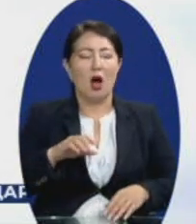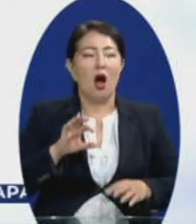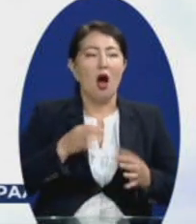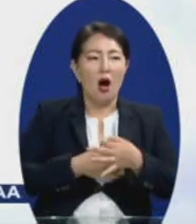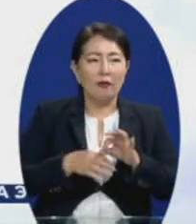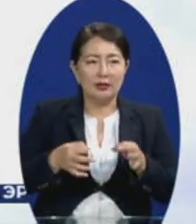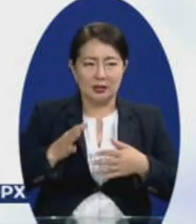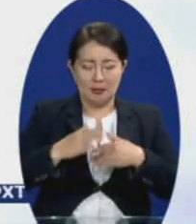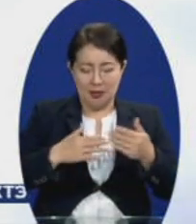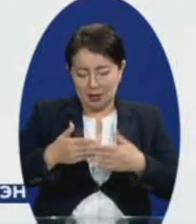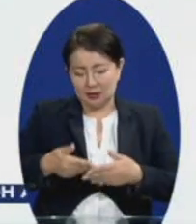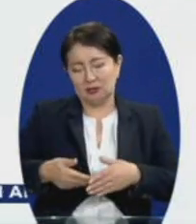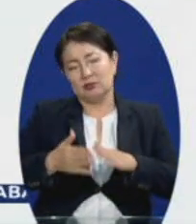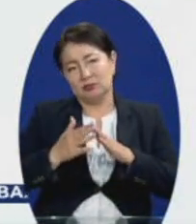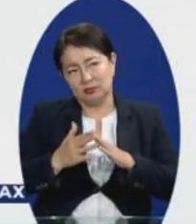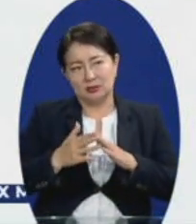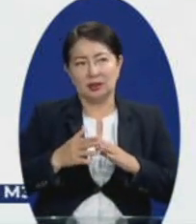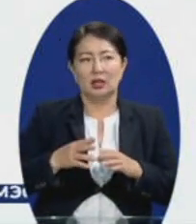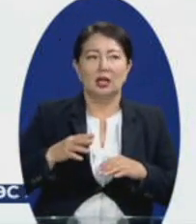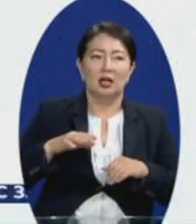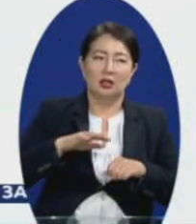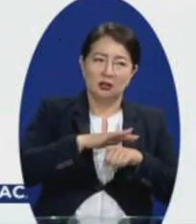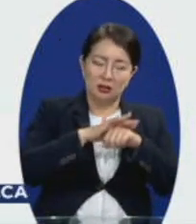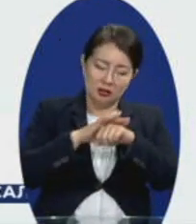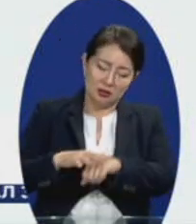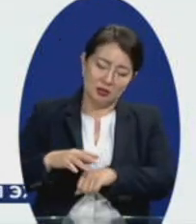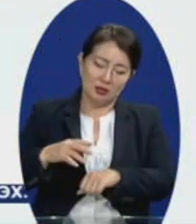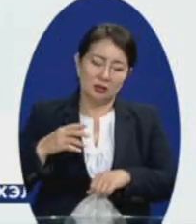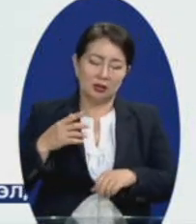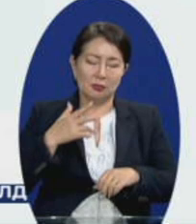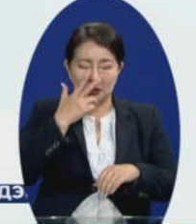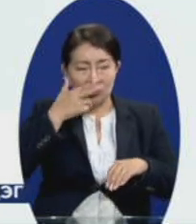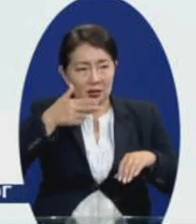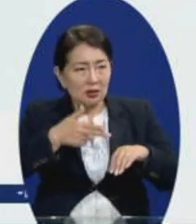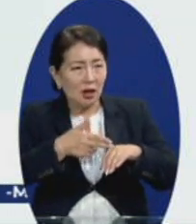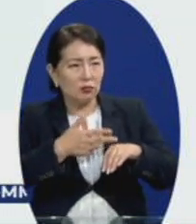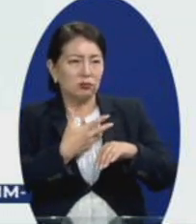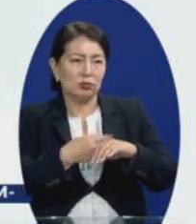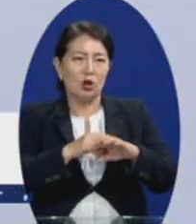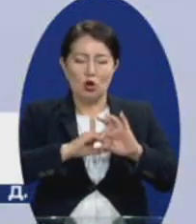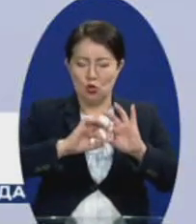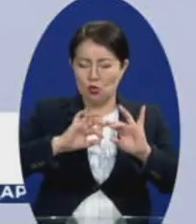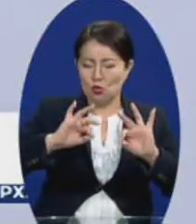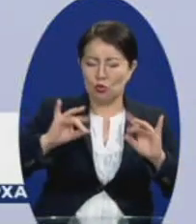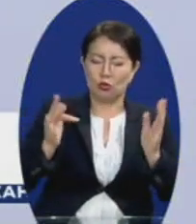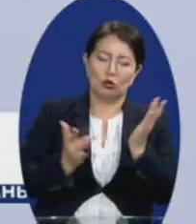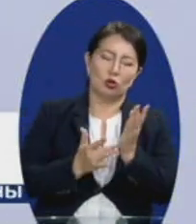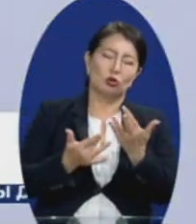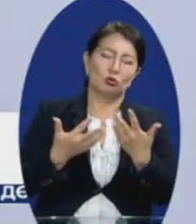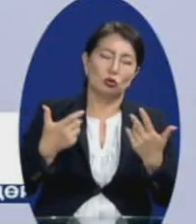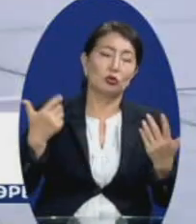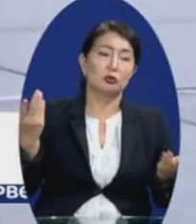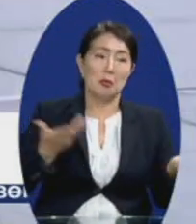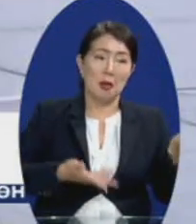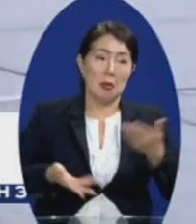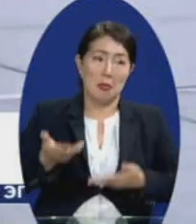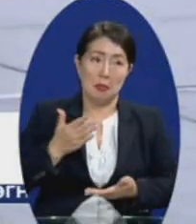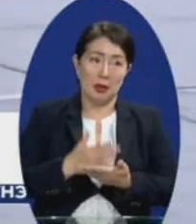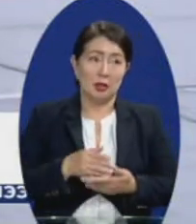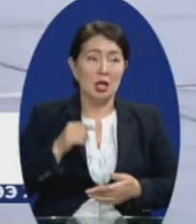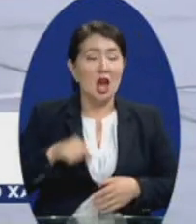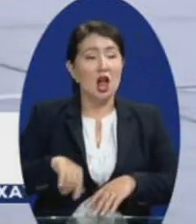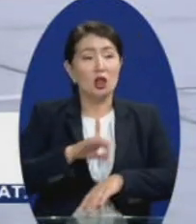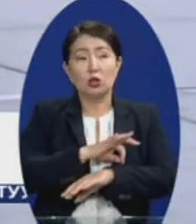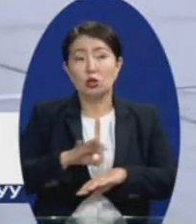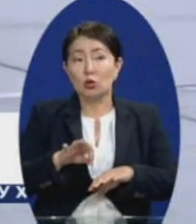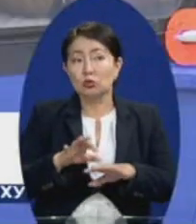барилга, нисдэг тэргний цахилгаан үүсгүүр, онгоцны түлш цэнэглэх станц зэрэг шаардлагатай бусад тоног төхөөрөмжүүд нийлүүлжээ. Энэхүү төсөл нь